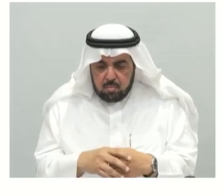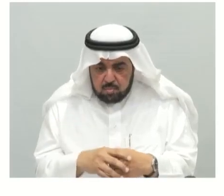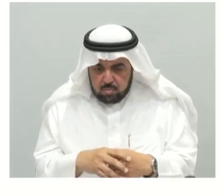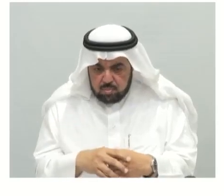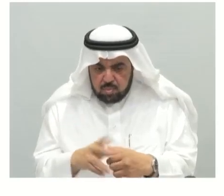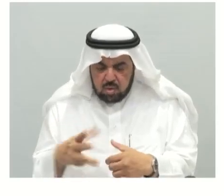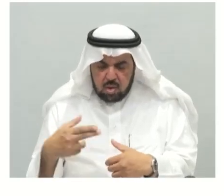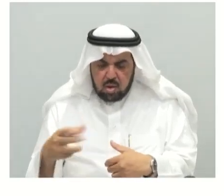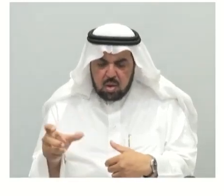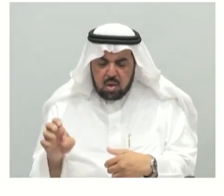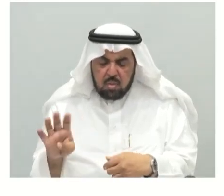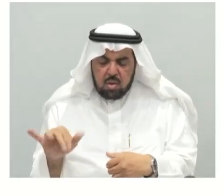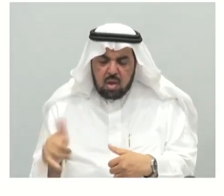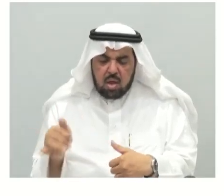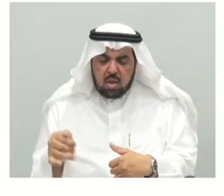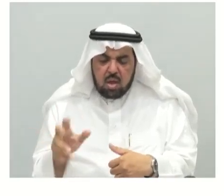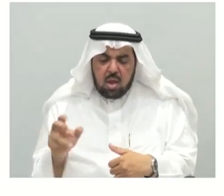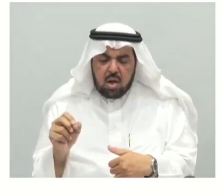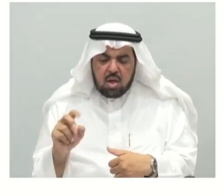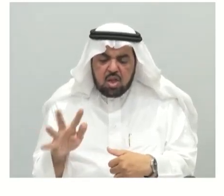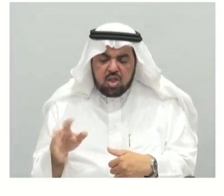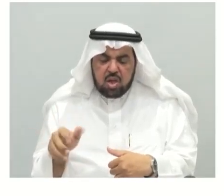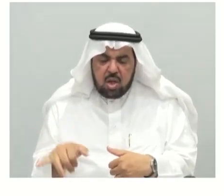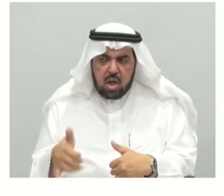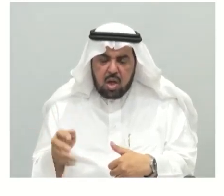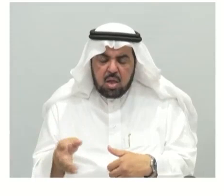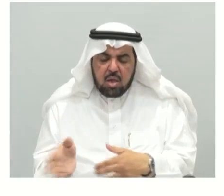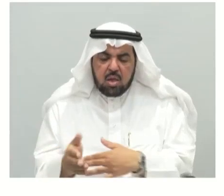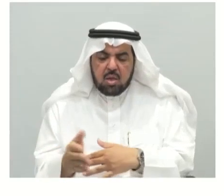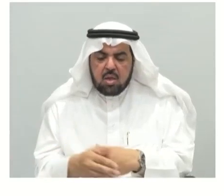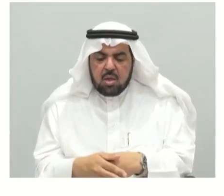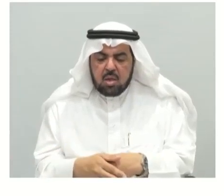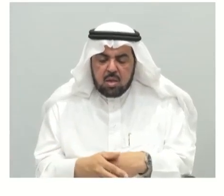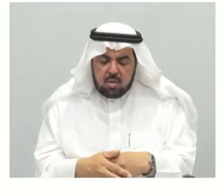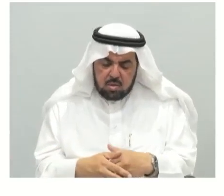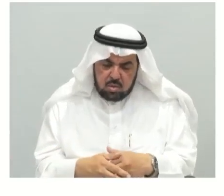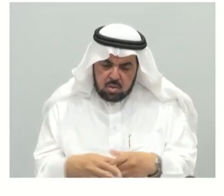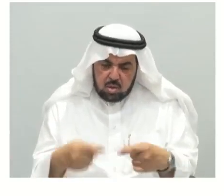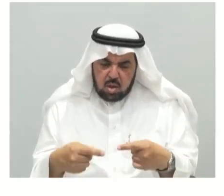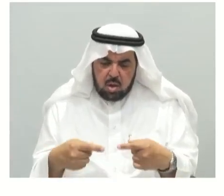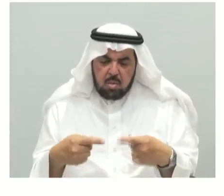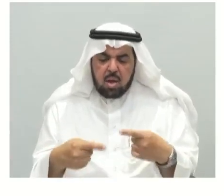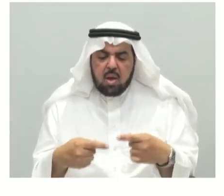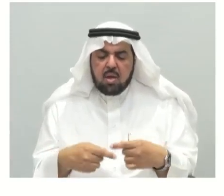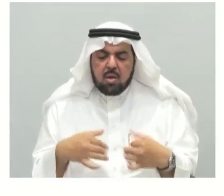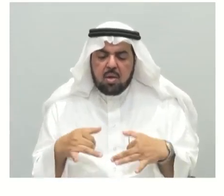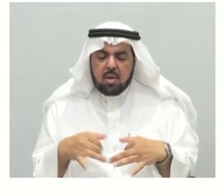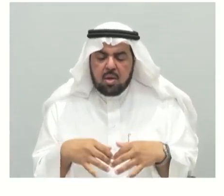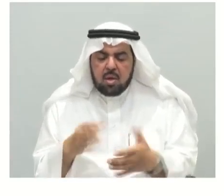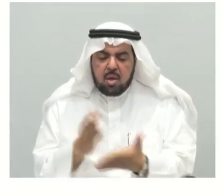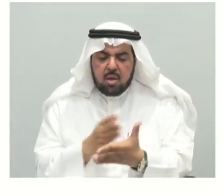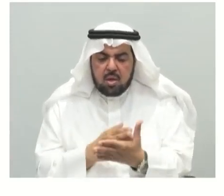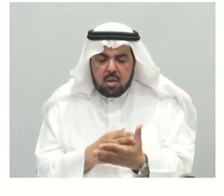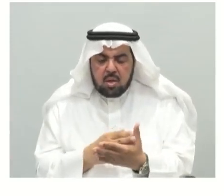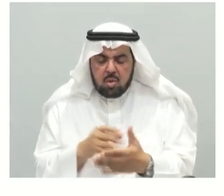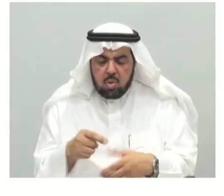العنكبيات القشريات والحشرات طوائف المفصليات نقارن من خلال التقسيم